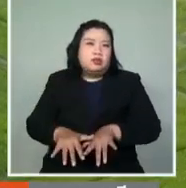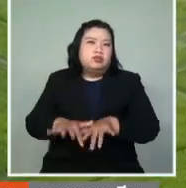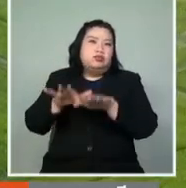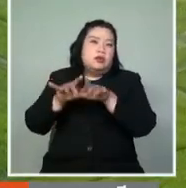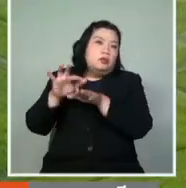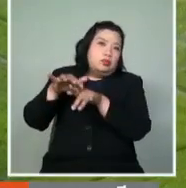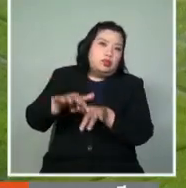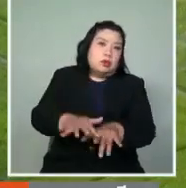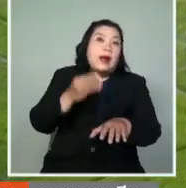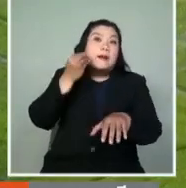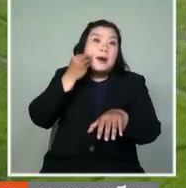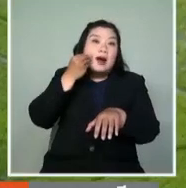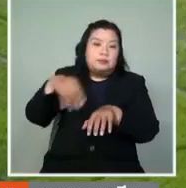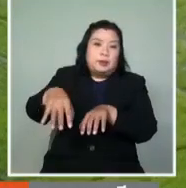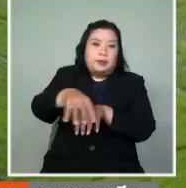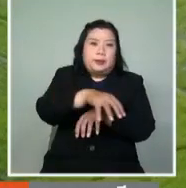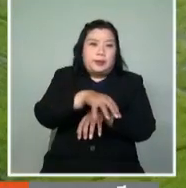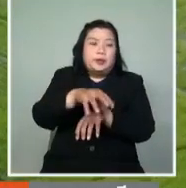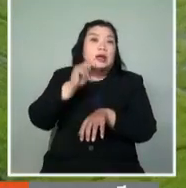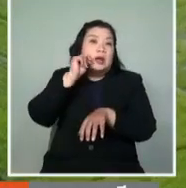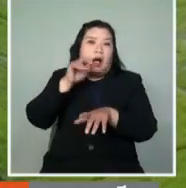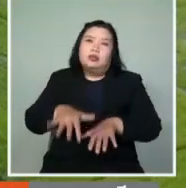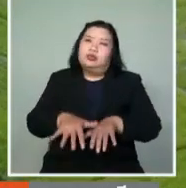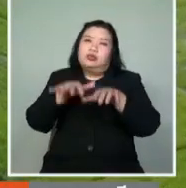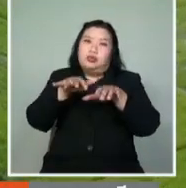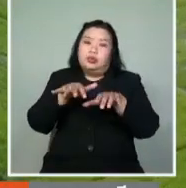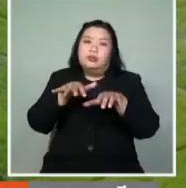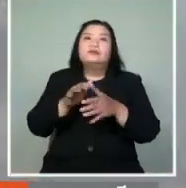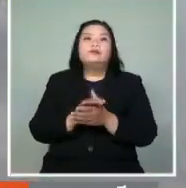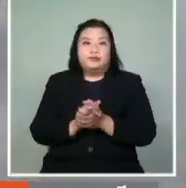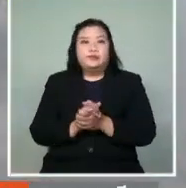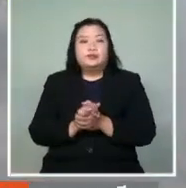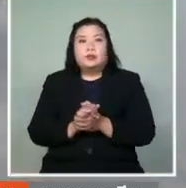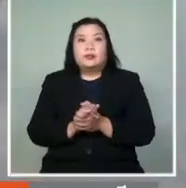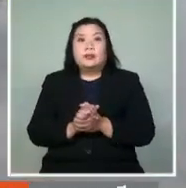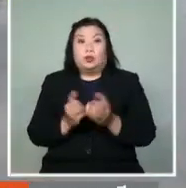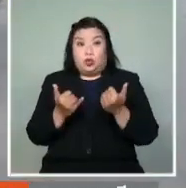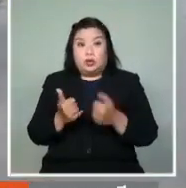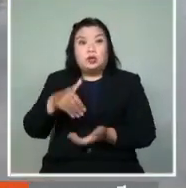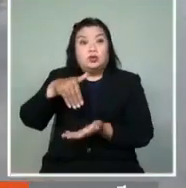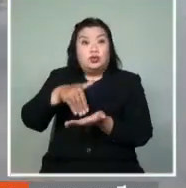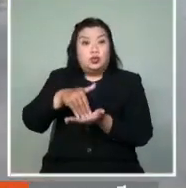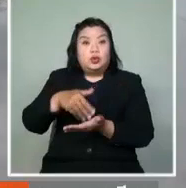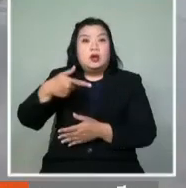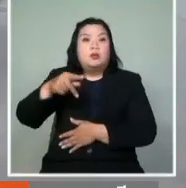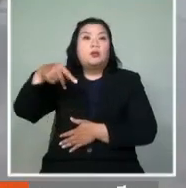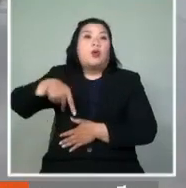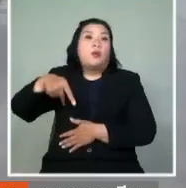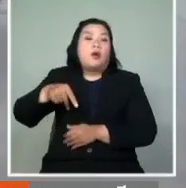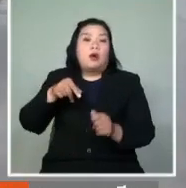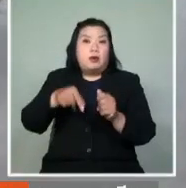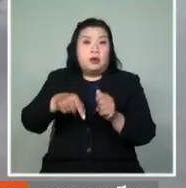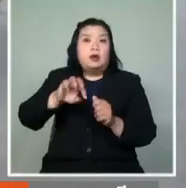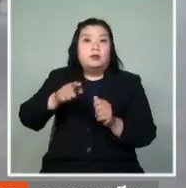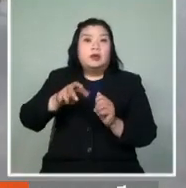อล้นเข้าท่วมบ้านเรือนที่ปลูกอยู่ติดกับลำน้ำมูลอย่างรวดเร็วกว่า10หลังคาเรือนล่าสุดส่วนป้องกันและบรรเทาสาธารณภัยอำเภอพิม